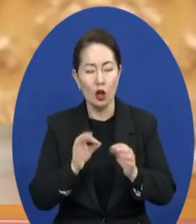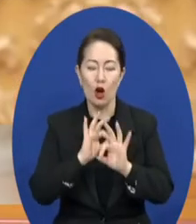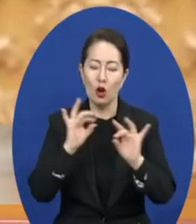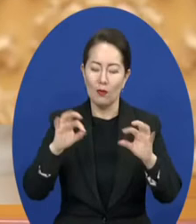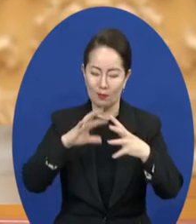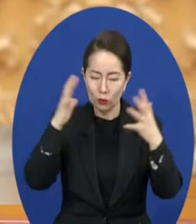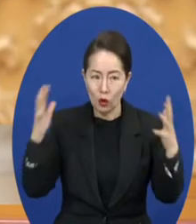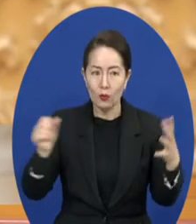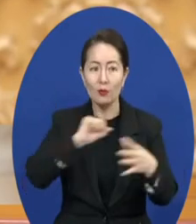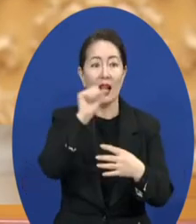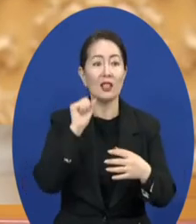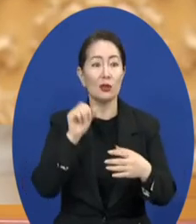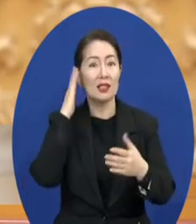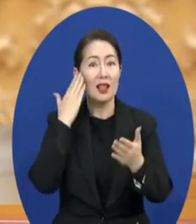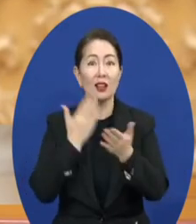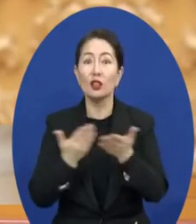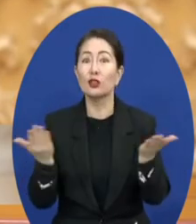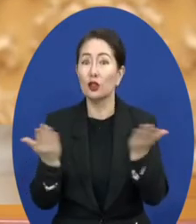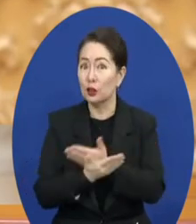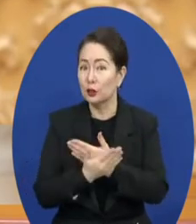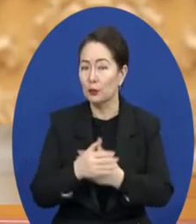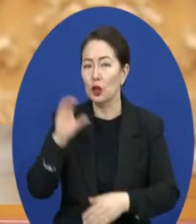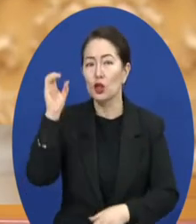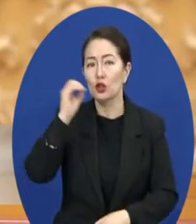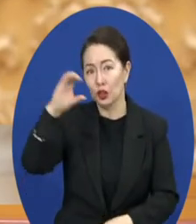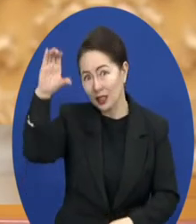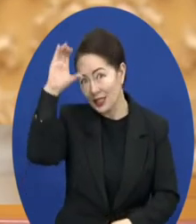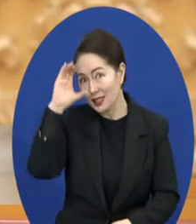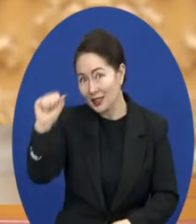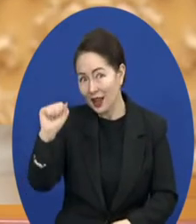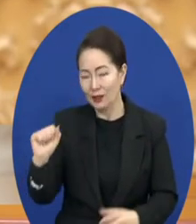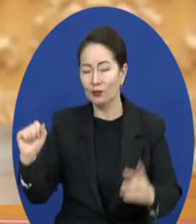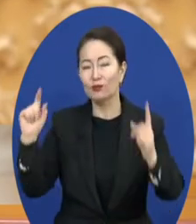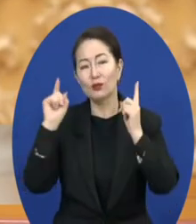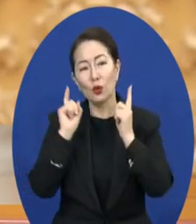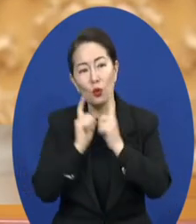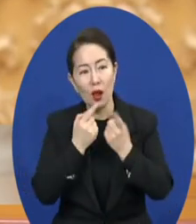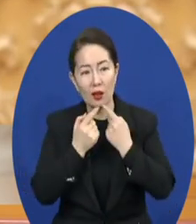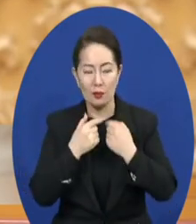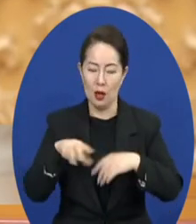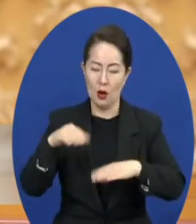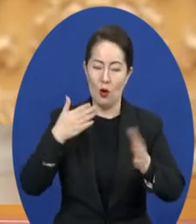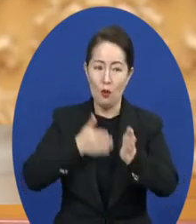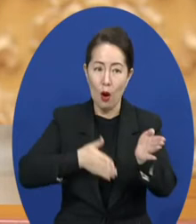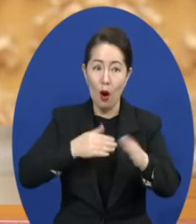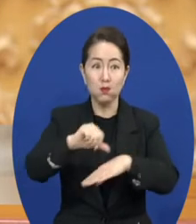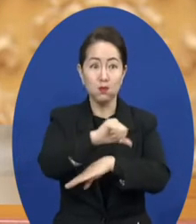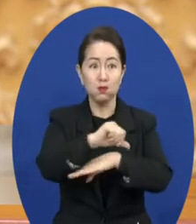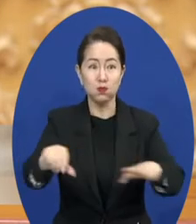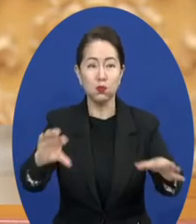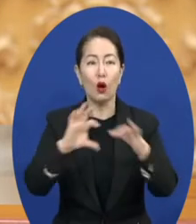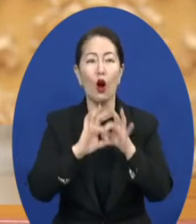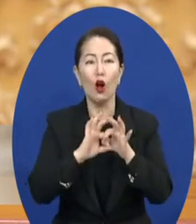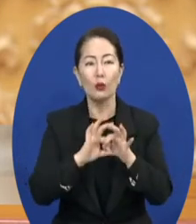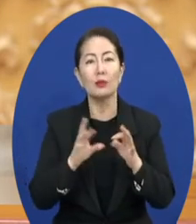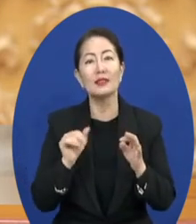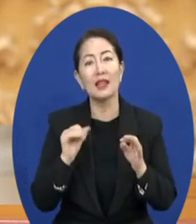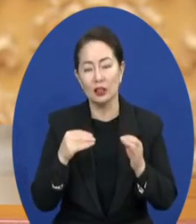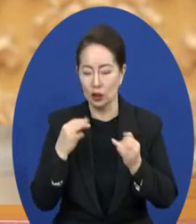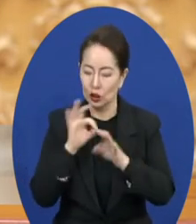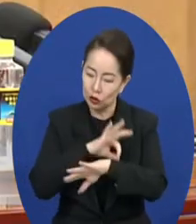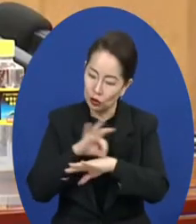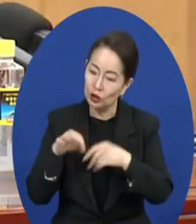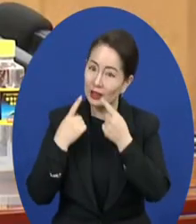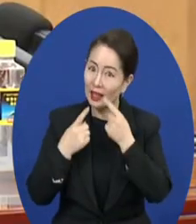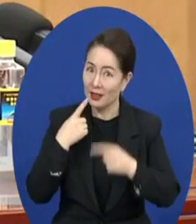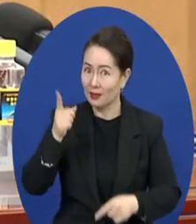асуудлаар санал солилцлоо. Ажлын үрэнд ерөнхий сайд нарын уулзалтаар хоёр улсын бонтуудыг холбох төмөр замын төслүүдийн тухай яригдсан байна.